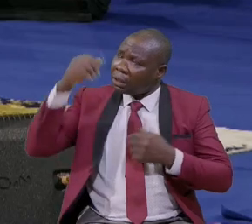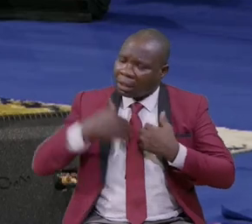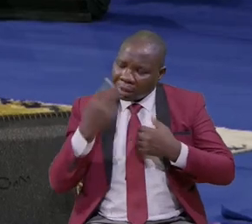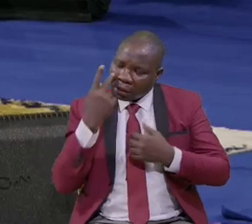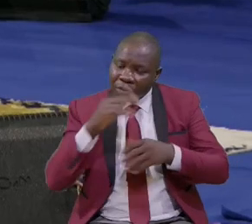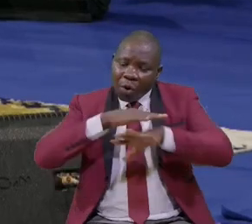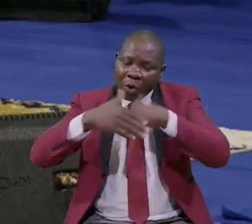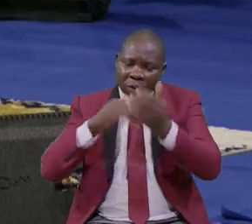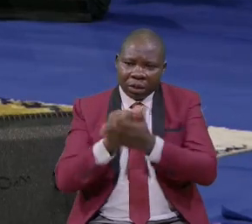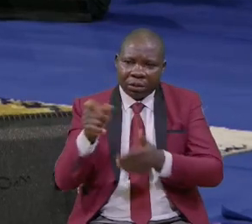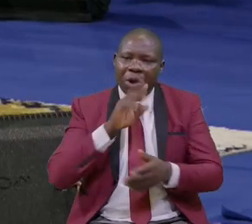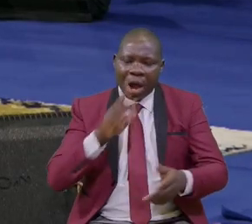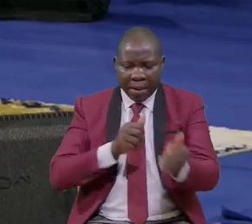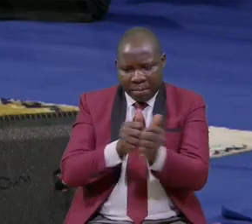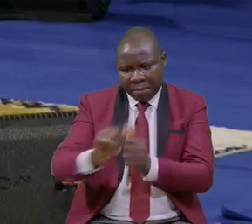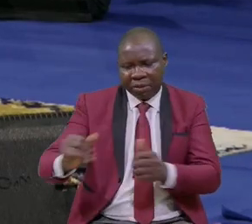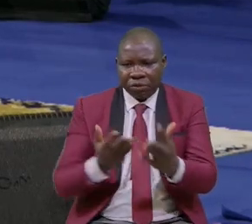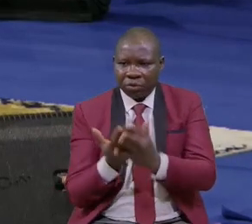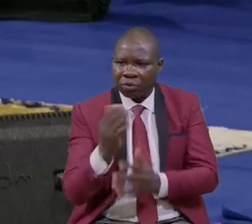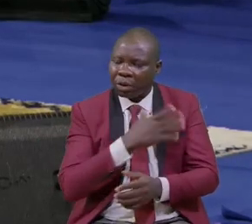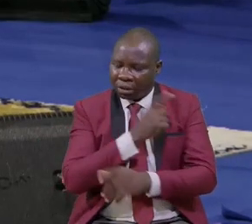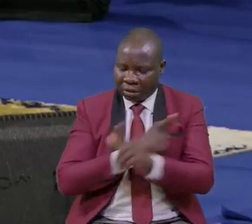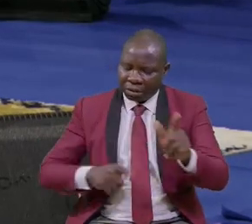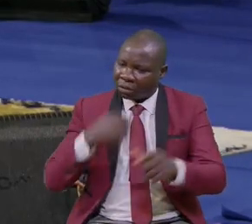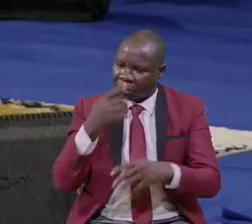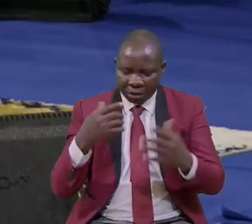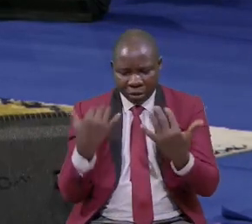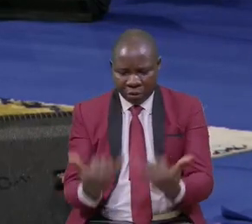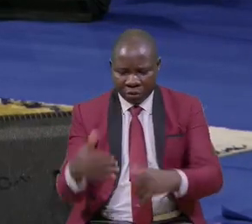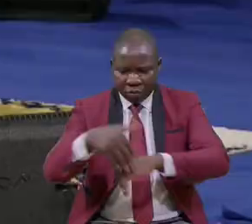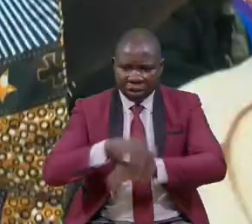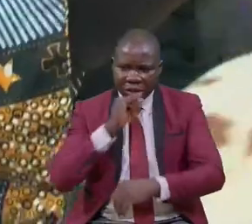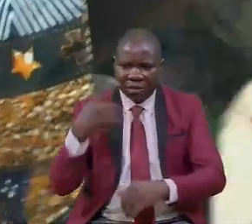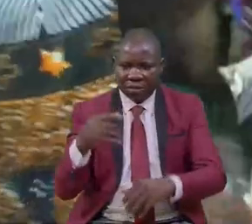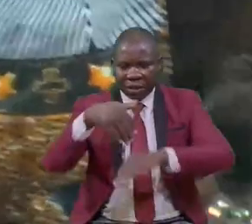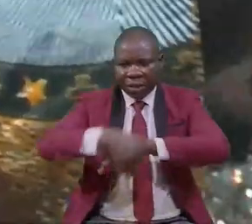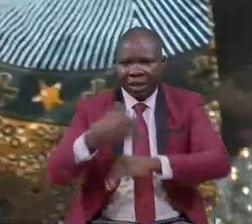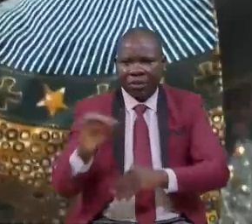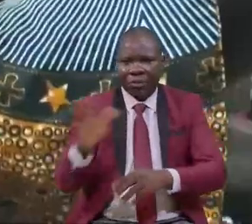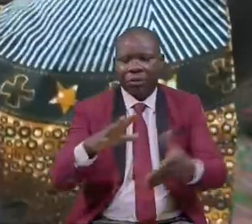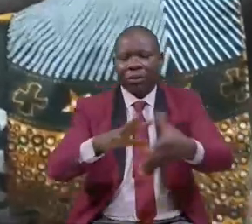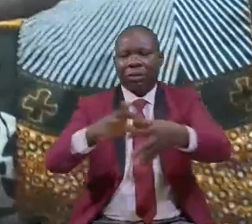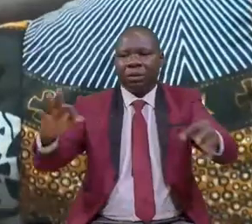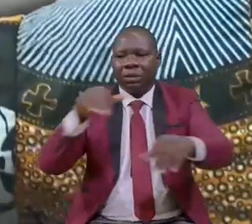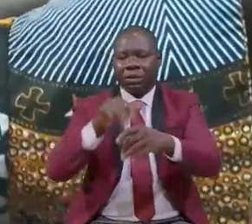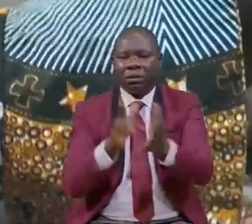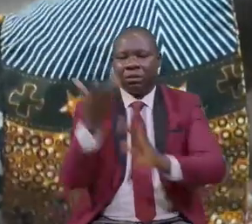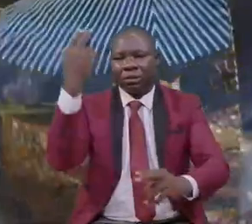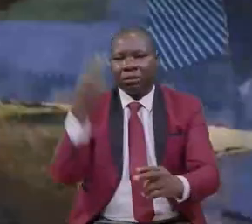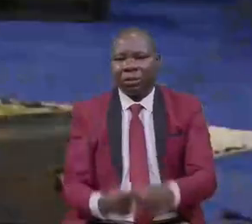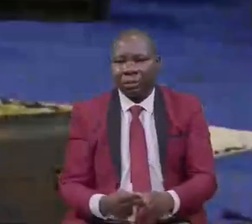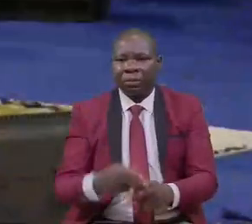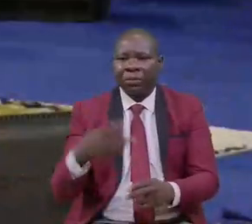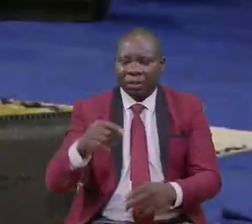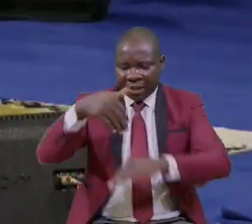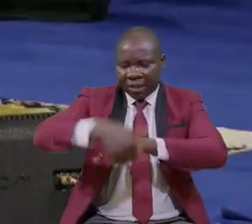tu endurais. Et le ciel dit, ce soir, c'est la soirée de ta libération. La